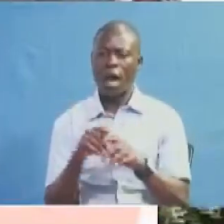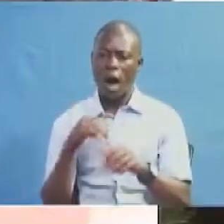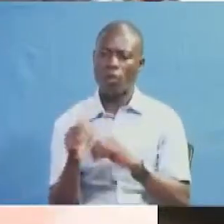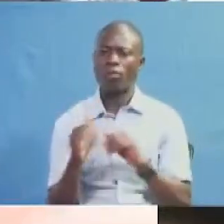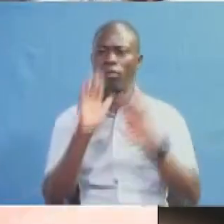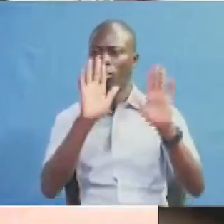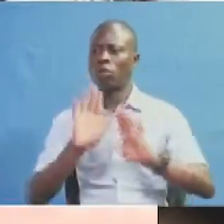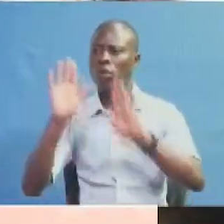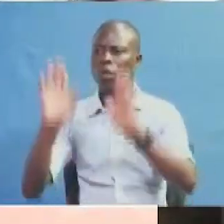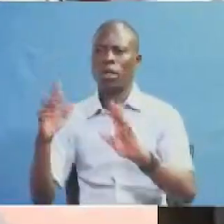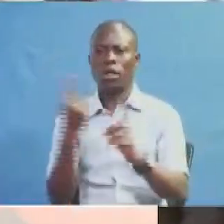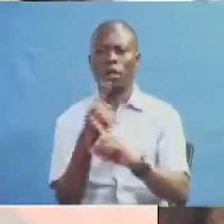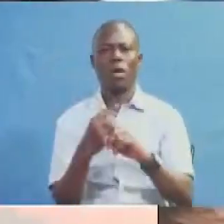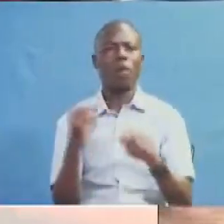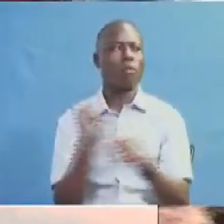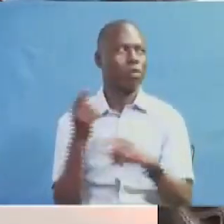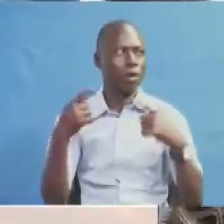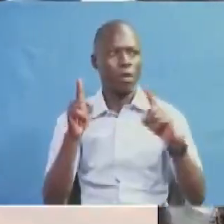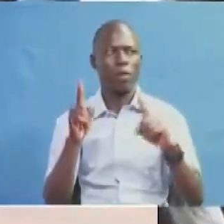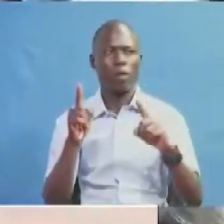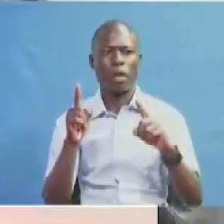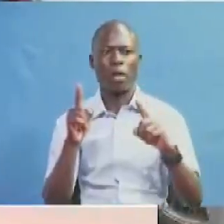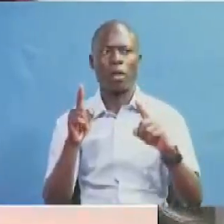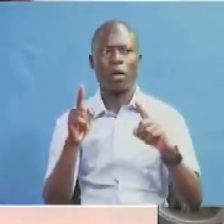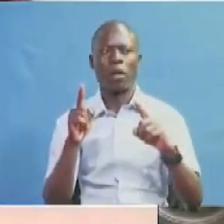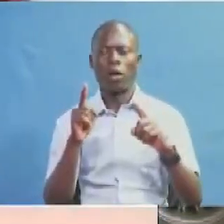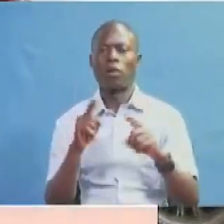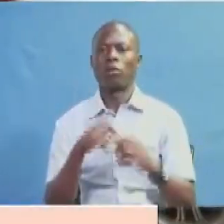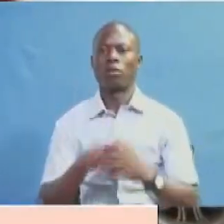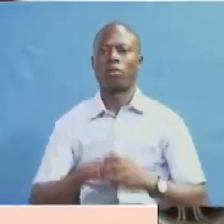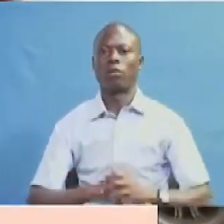iwapo matakwa yao hayatatimizwa. Ochieng Cynthia, Runinga ya KU.